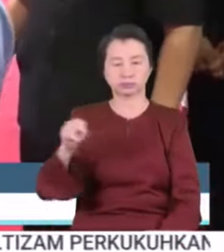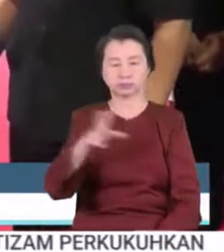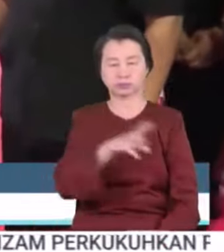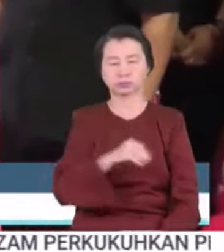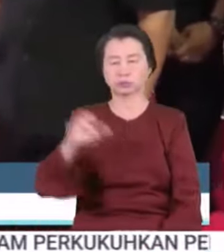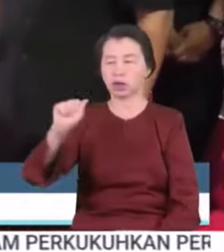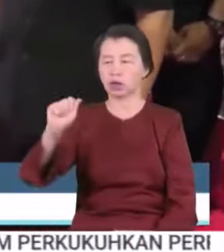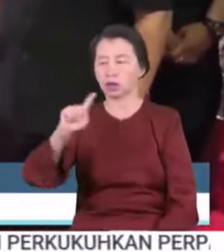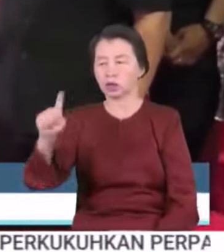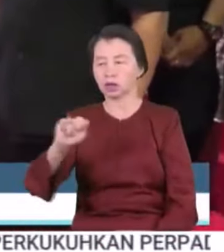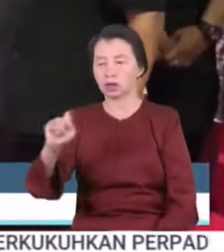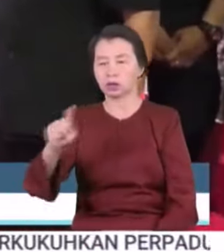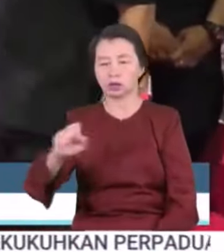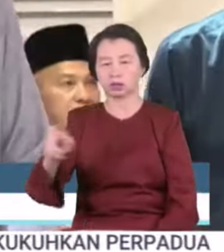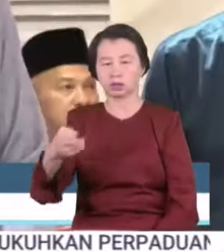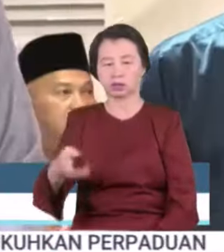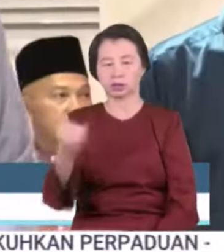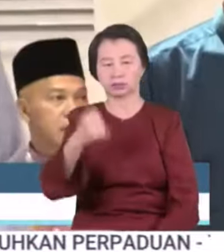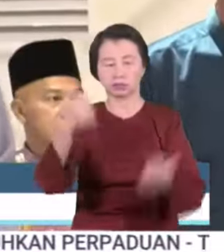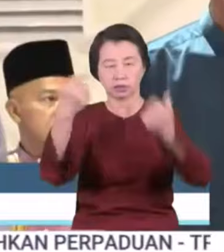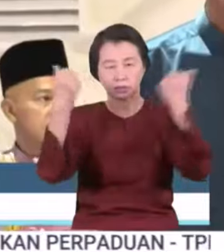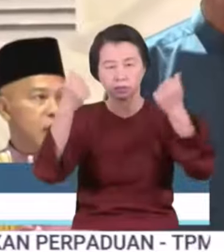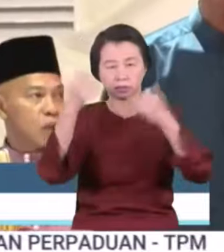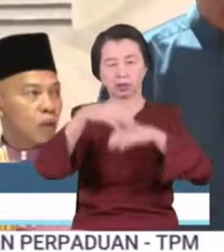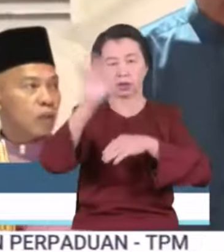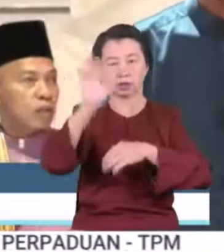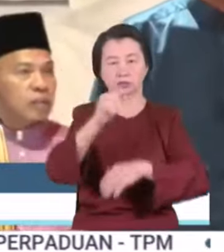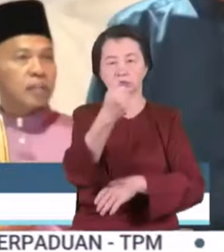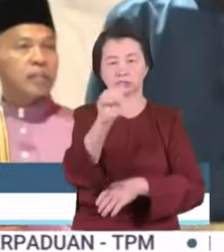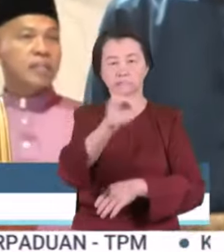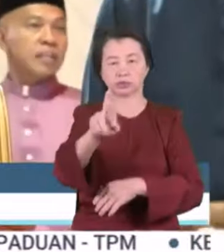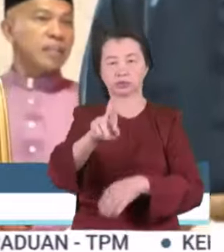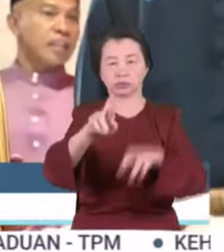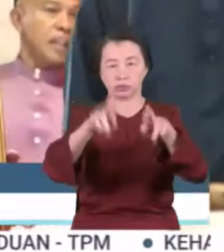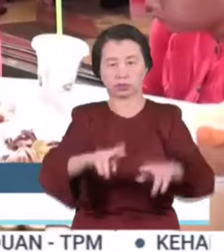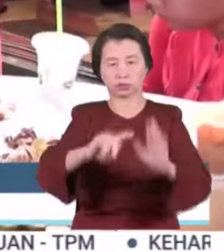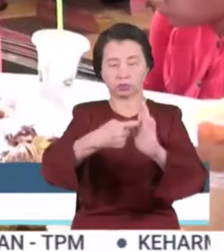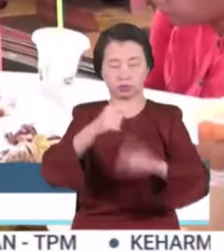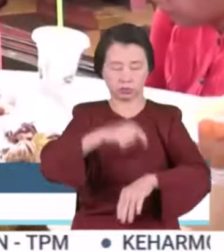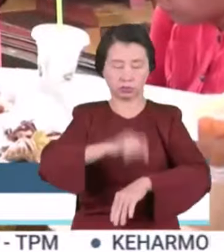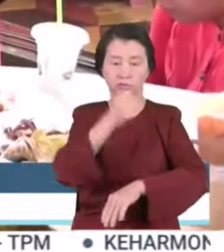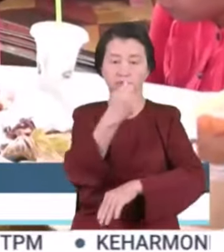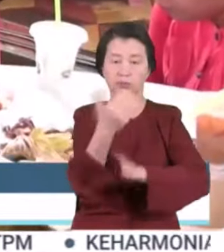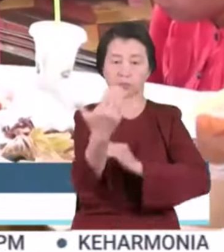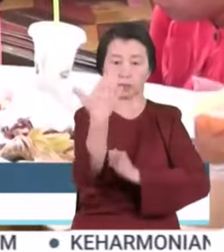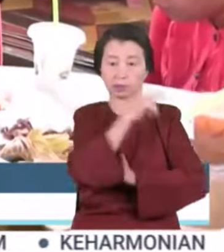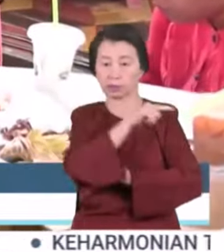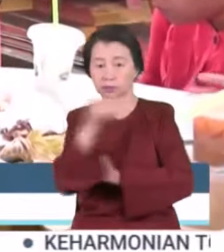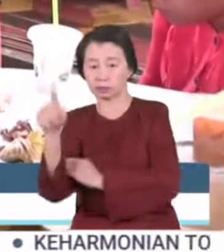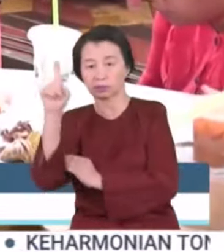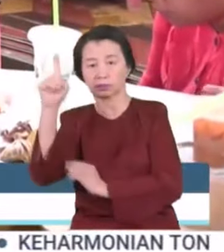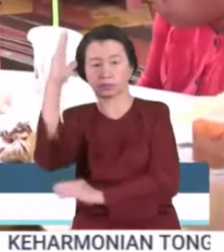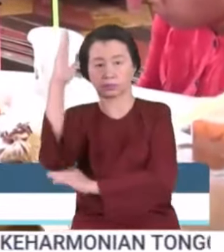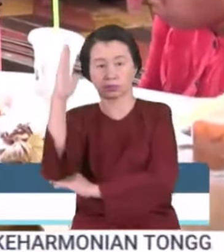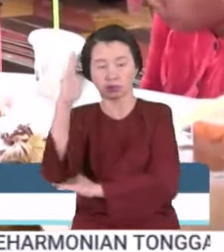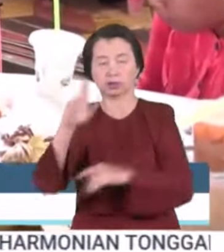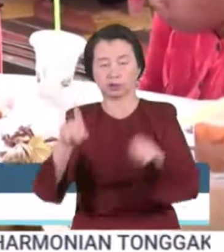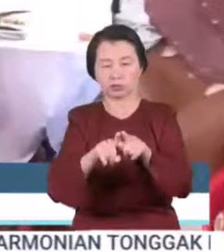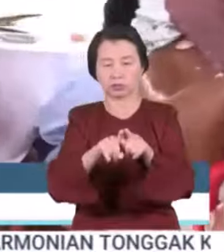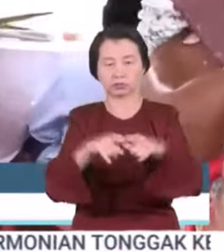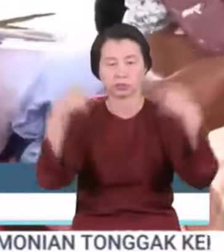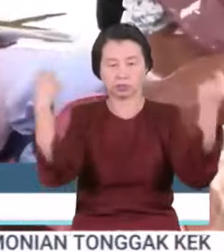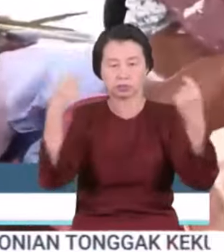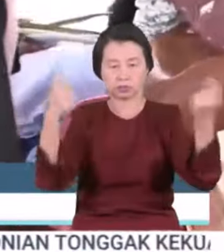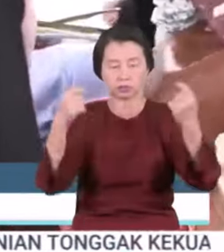Aminah Maimunah iskandariah berkenan meraikan lebih 10,000 rakyat bermula 10 pagi hingga 1 tengah hari turut berkenan